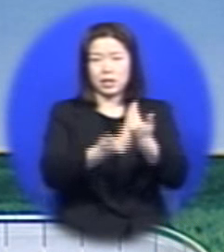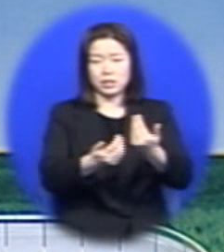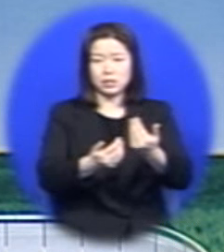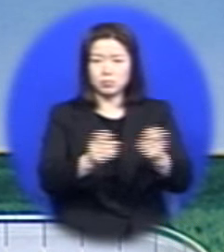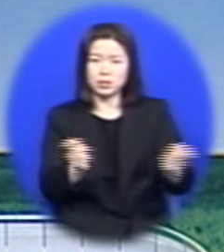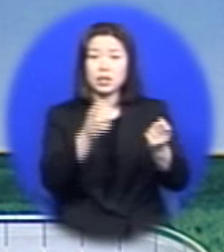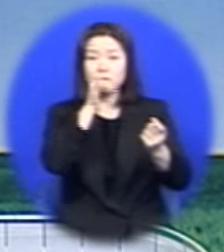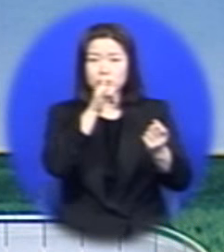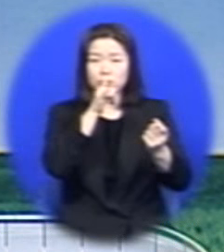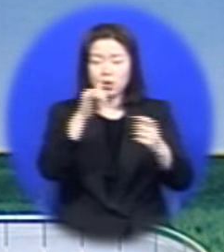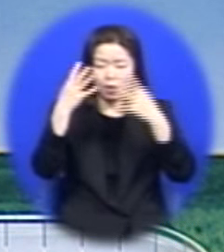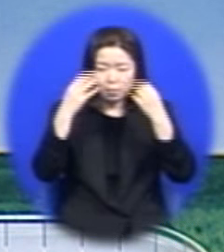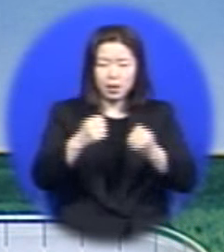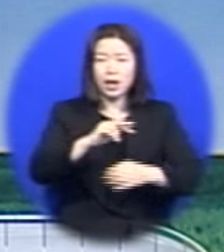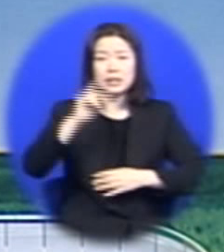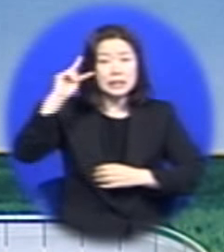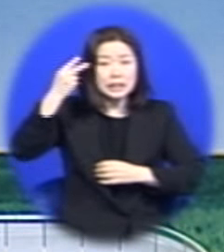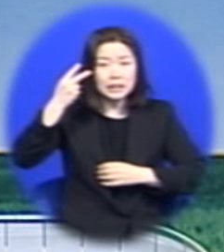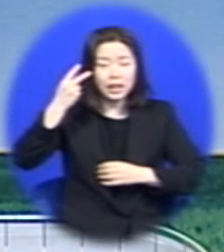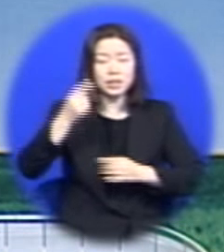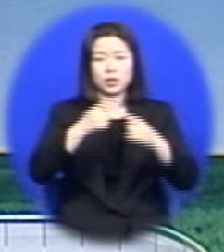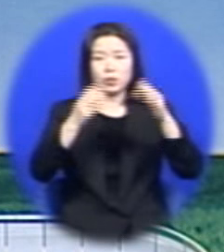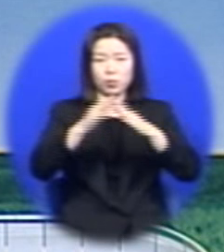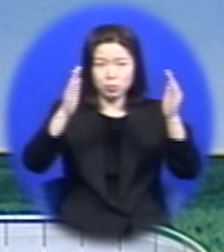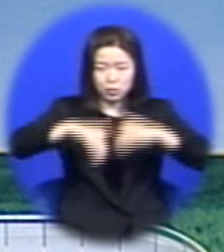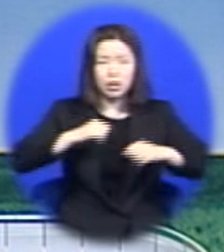온갖 이단들이 교회를 무너뜨리려고 역사했습니다.